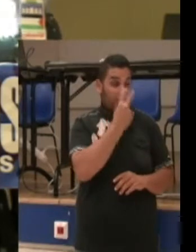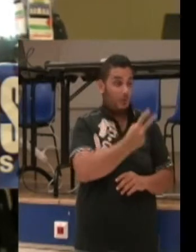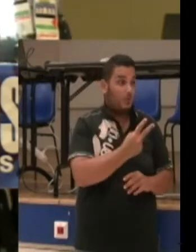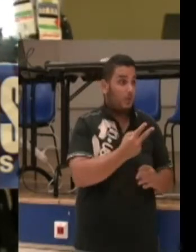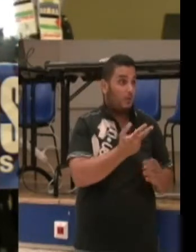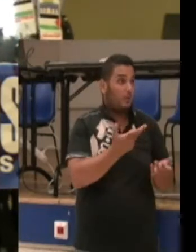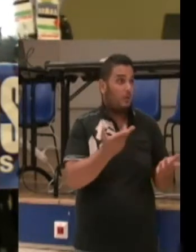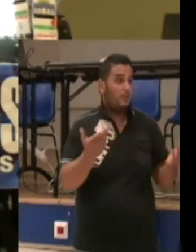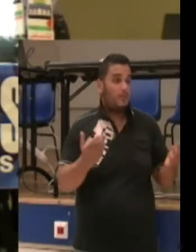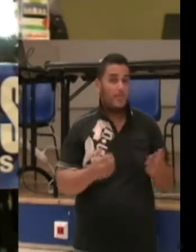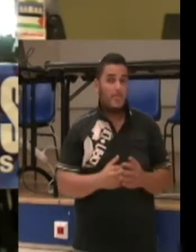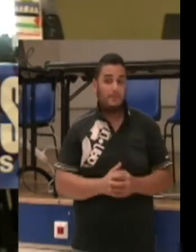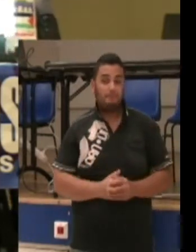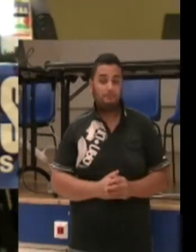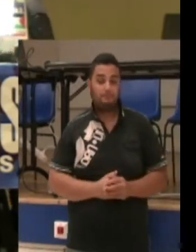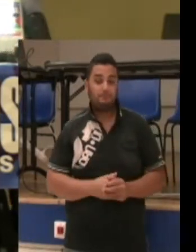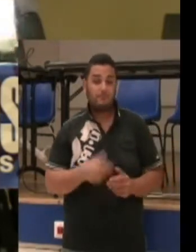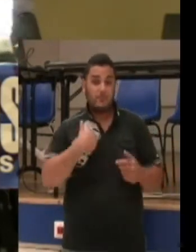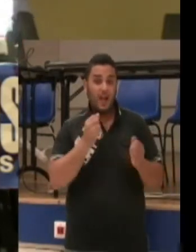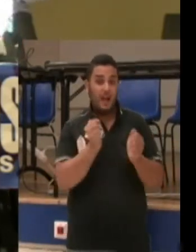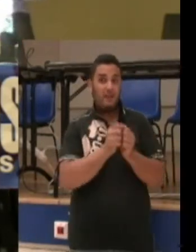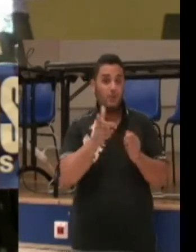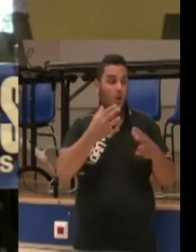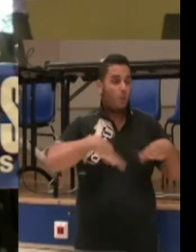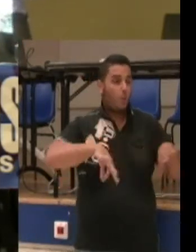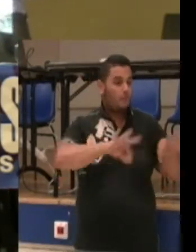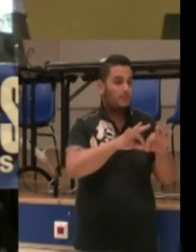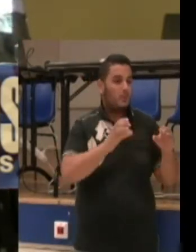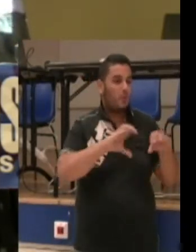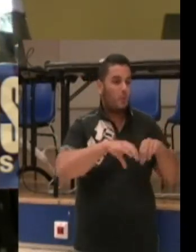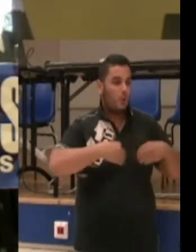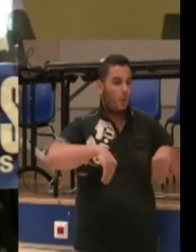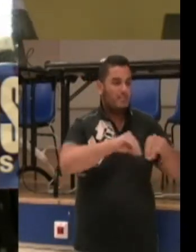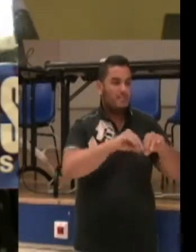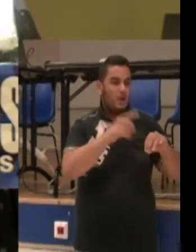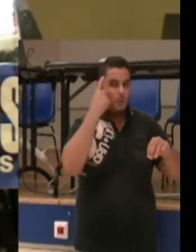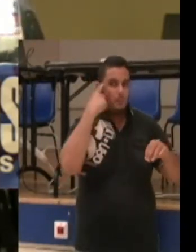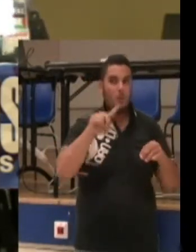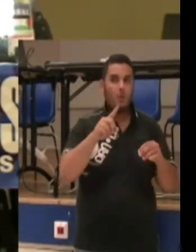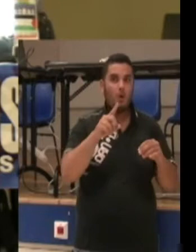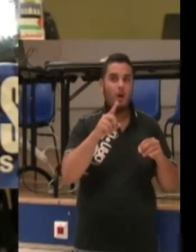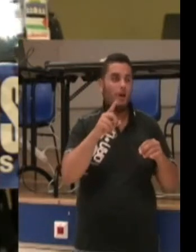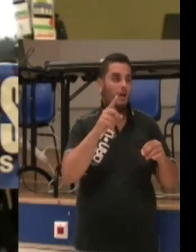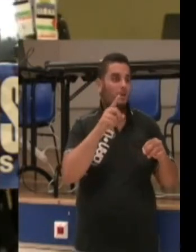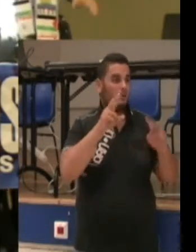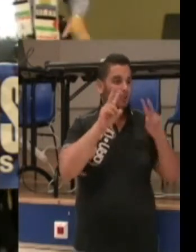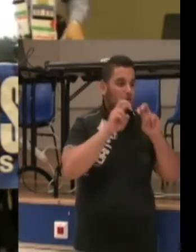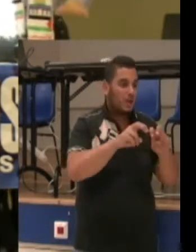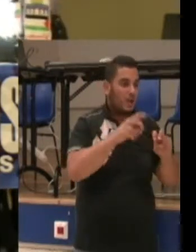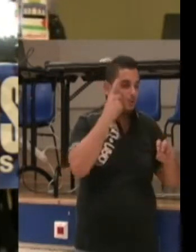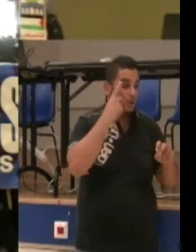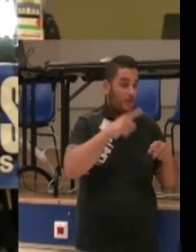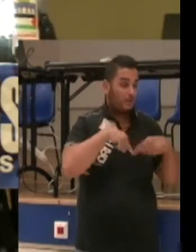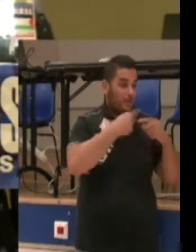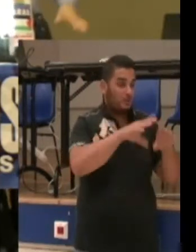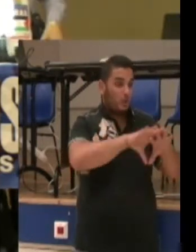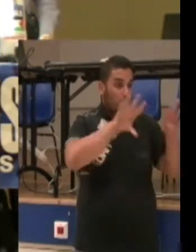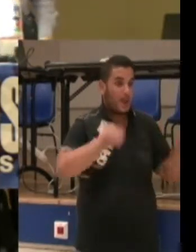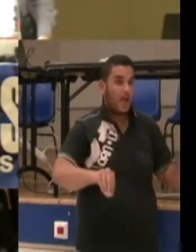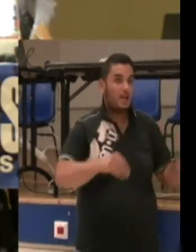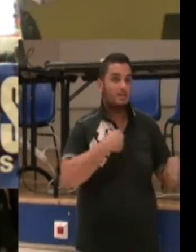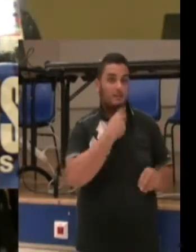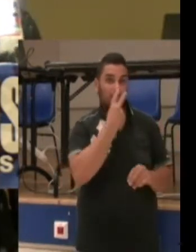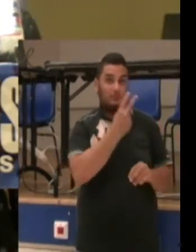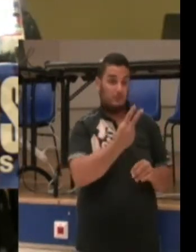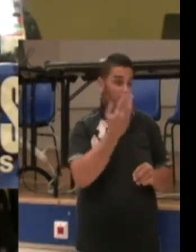d'une commission d'enquête qui était allée sur place pendant cette